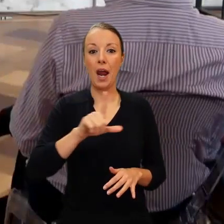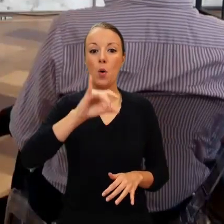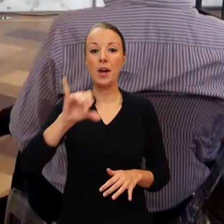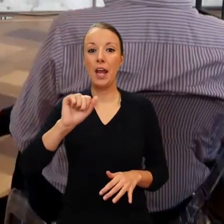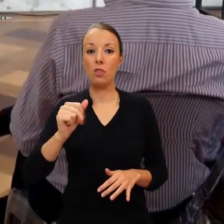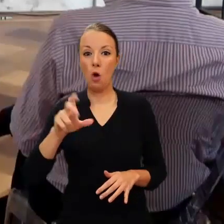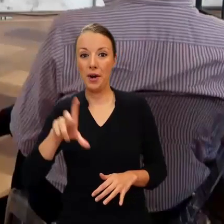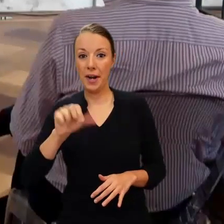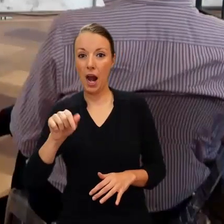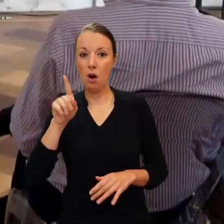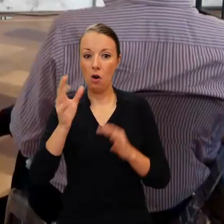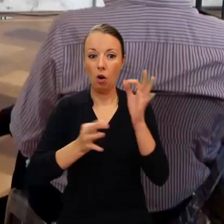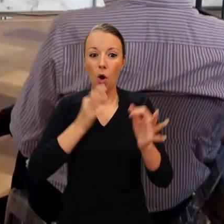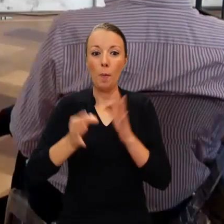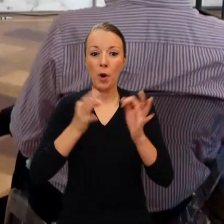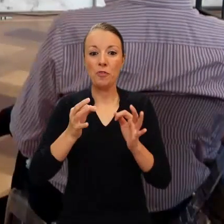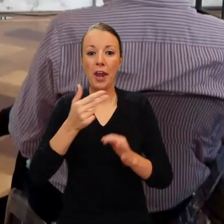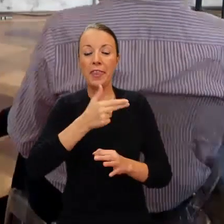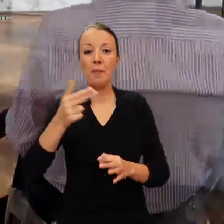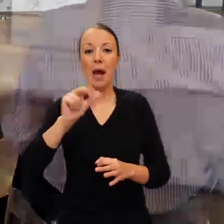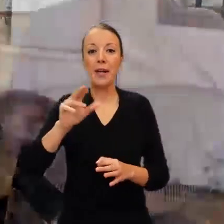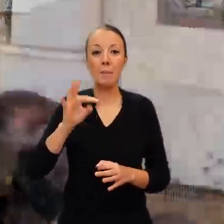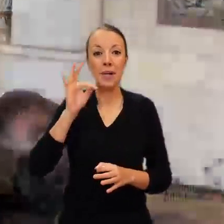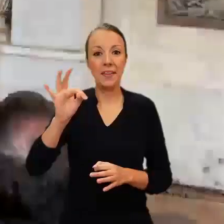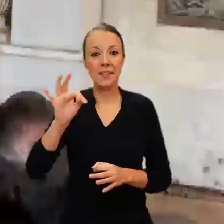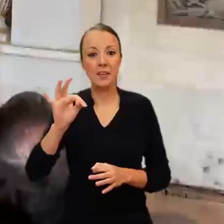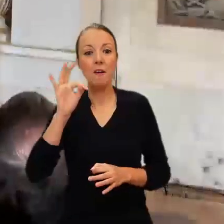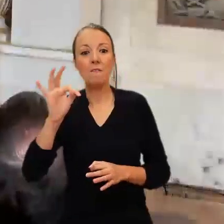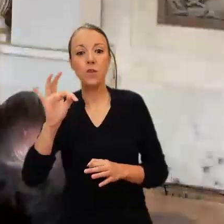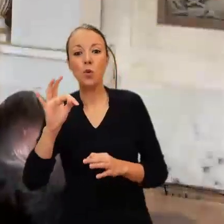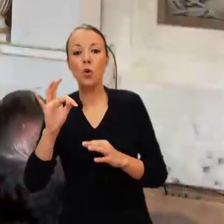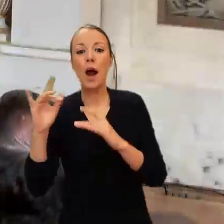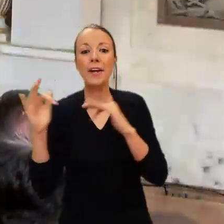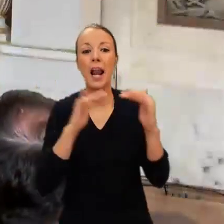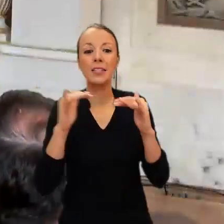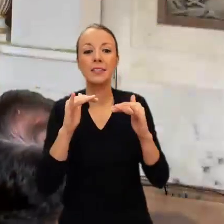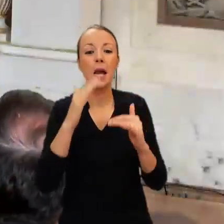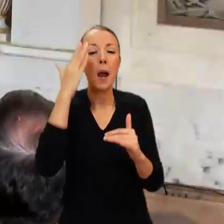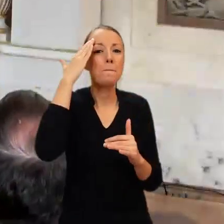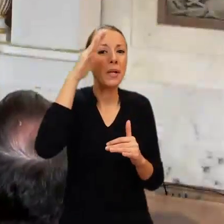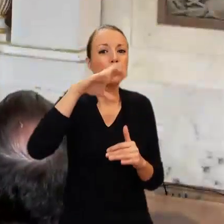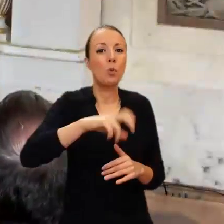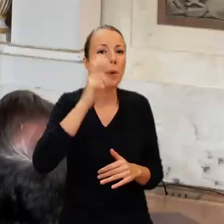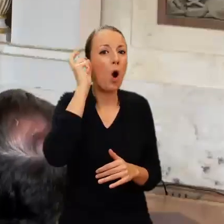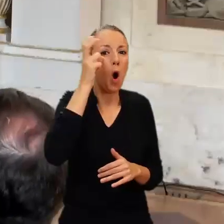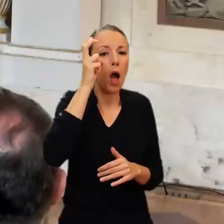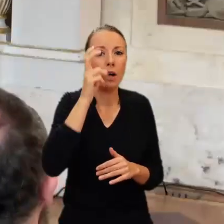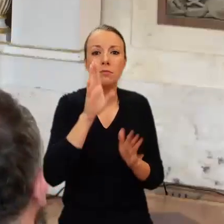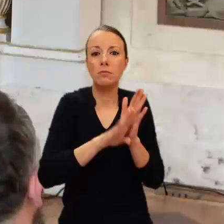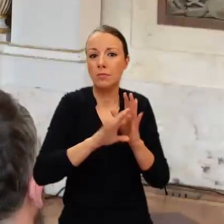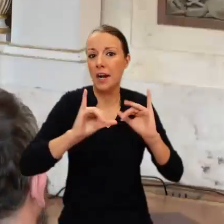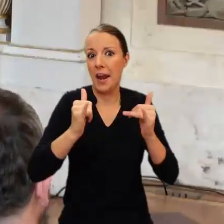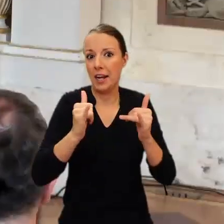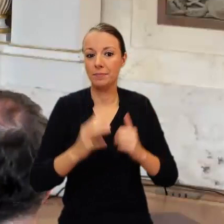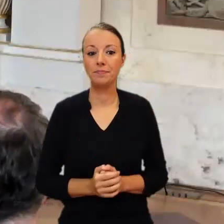Michała Janochy, który opowie nam o Rembrandcie i jego relacjach do małych i małych mistrzów holenderskich. 8 czerwca